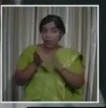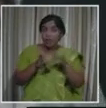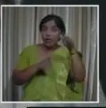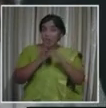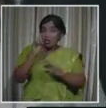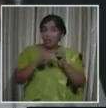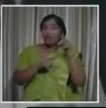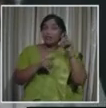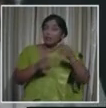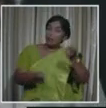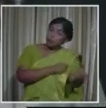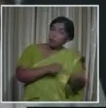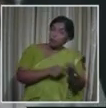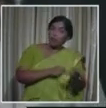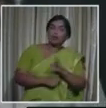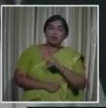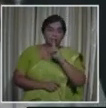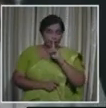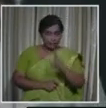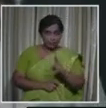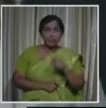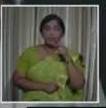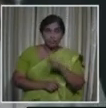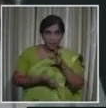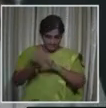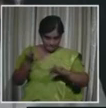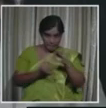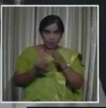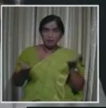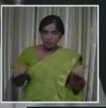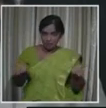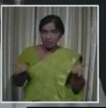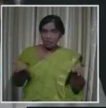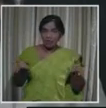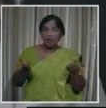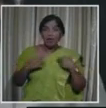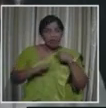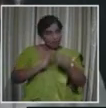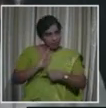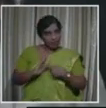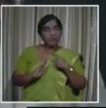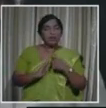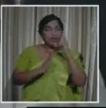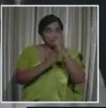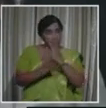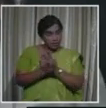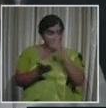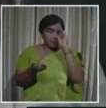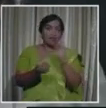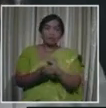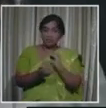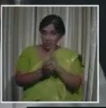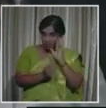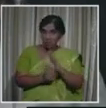මන්ත්‍රීවරුන්ට පහර පොඩ පහර ගහන්න කියලා කිව්වා මේකද ප්‍රජාතන්ත්‍රවාදී මේකද අපේ රටේ ව්‍යවස්ථාව ආරක්ෂා කරන්න ඕන කියලා